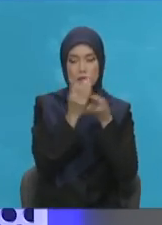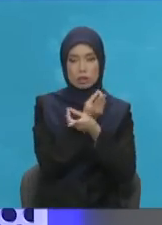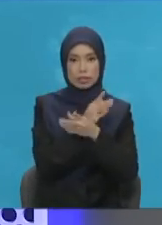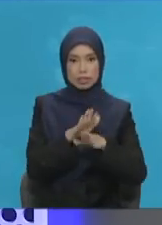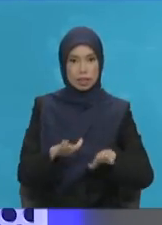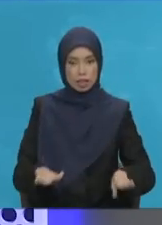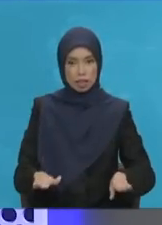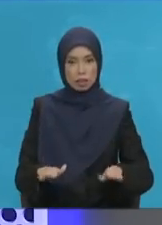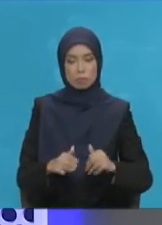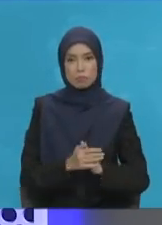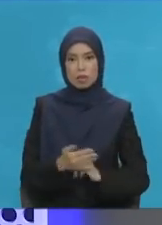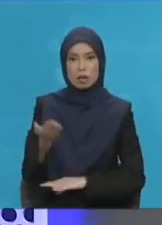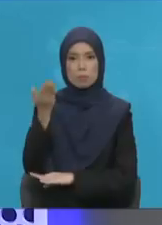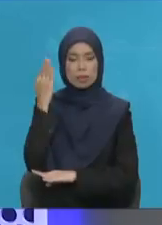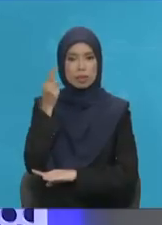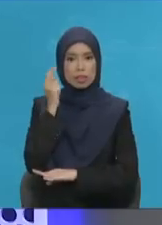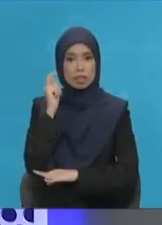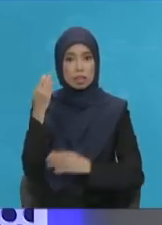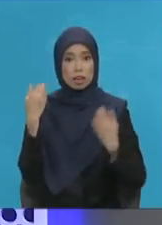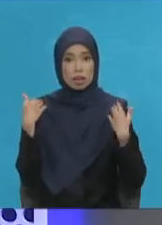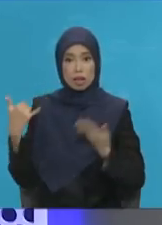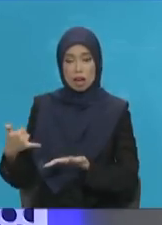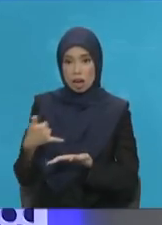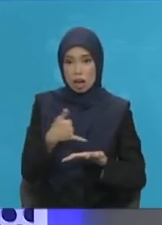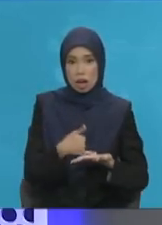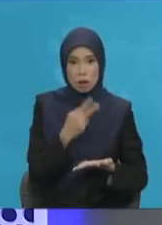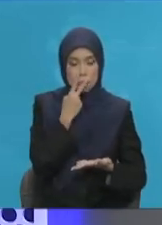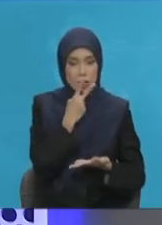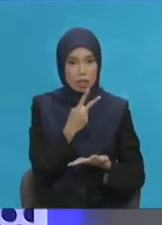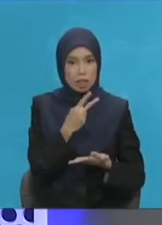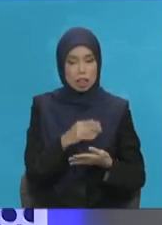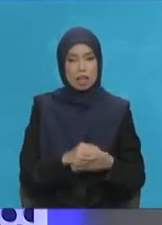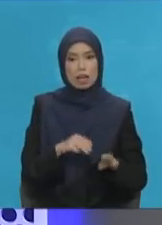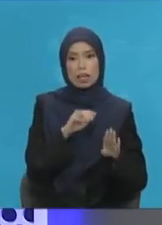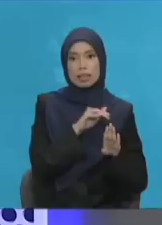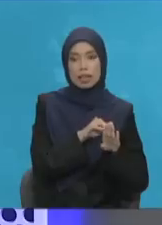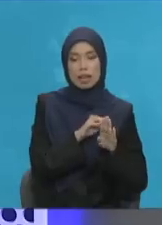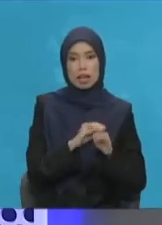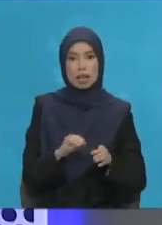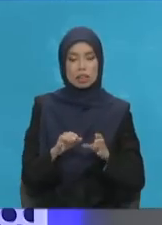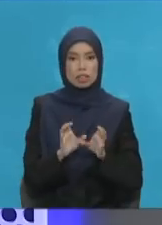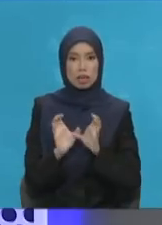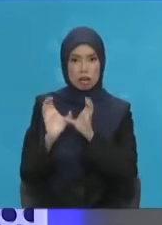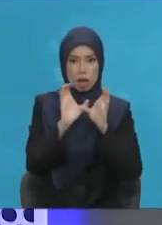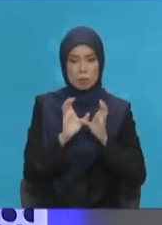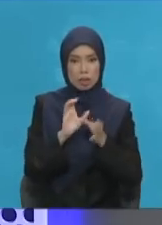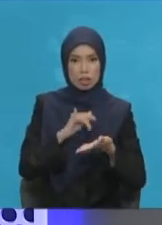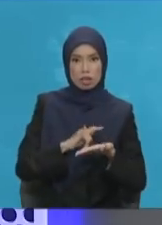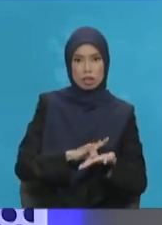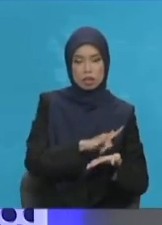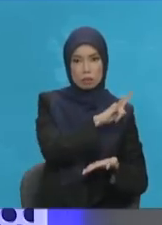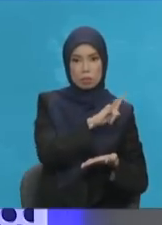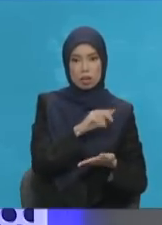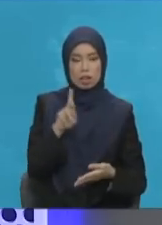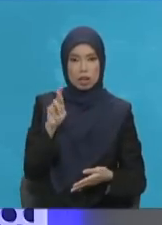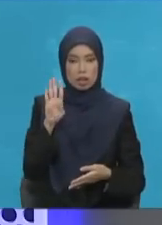Darussalam pagi tadi mengadakan keberangkatan tidak berjadwal ke ibu pejabat kampus penerbangan di Raja Brunei